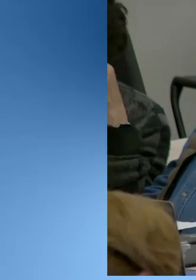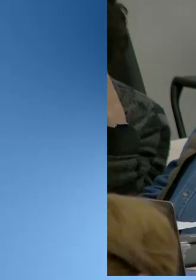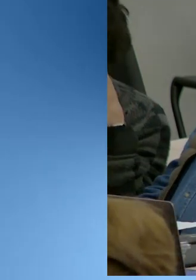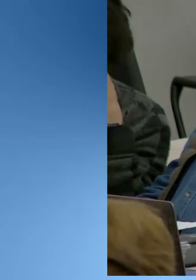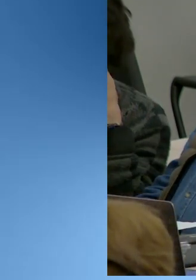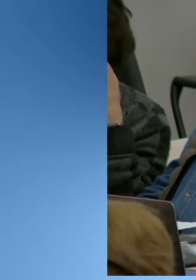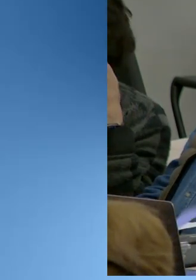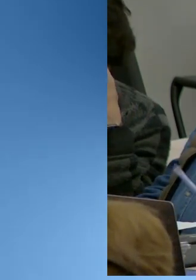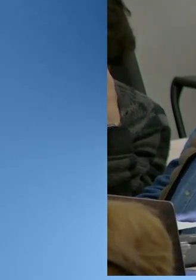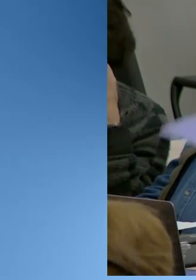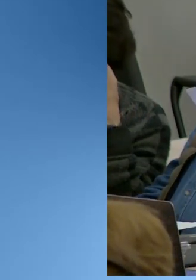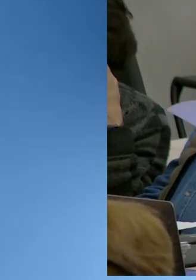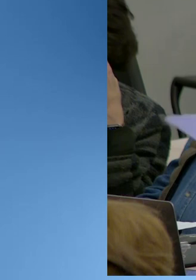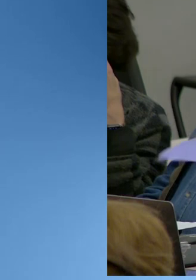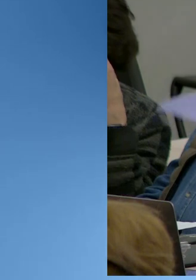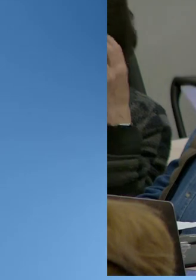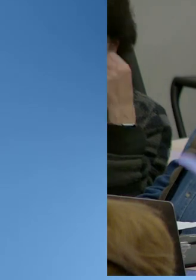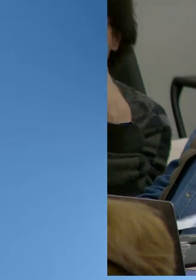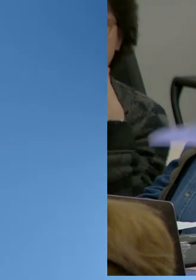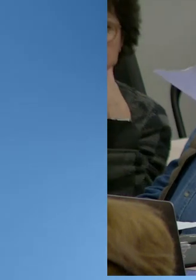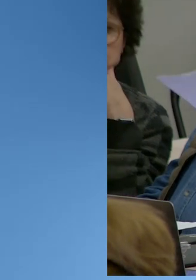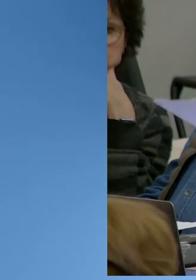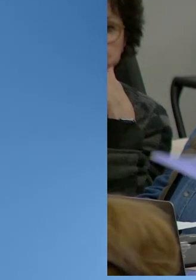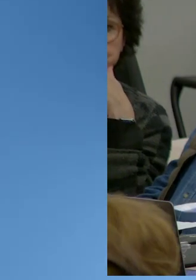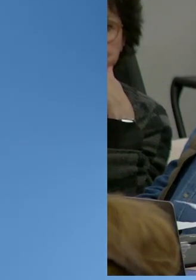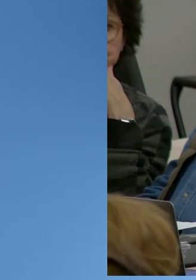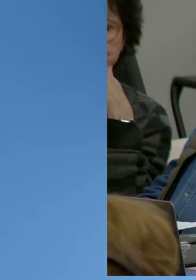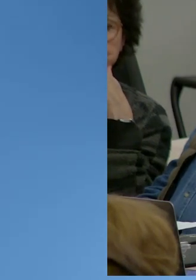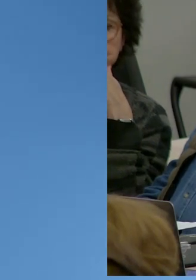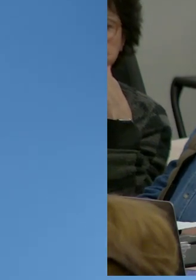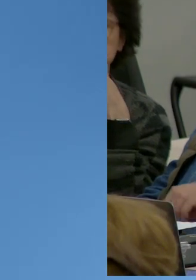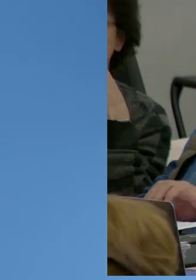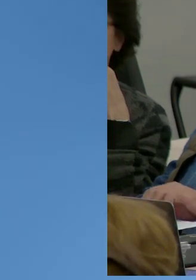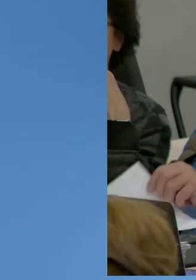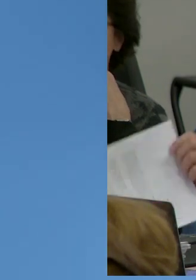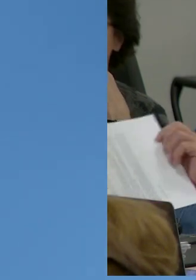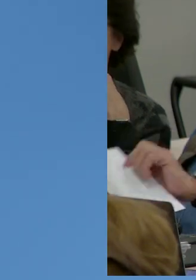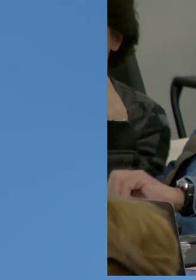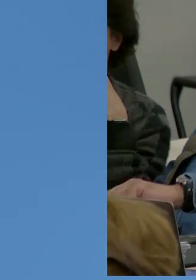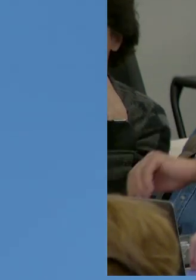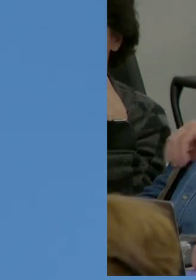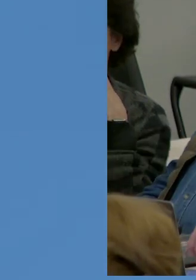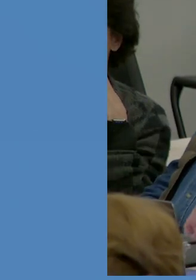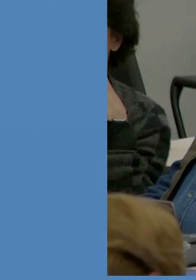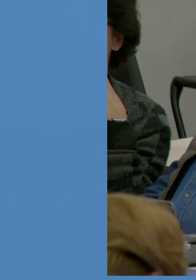vous en oubliez complètement les habitants et notamment les jeunes et les enfants pourquoi Monsieur le Maire